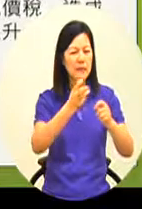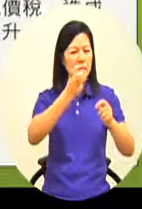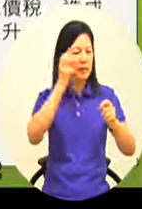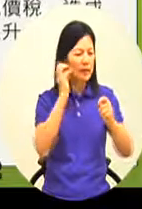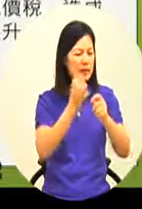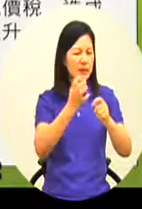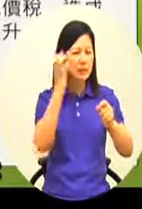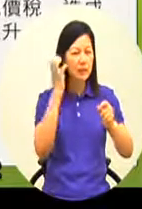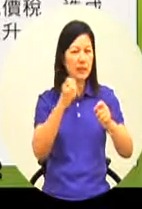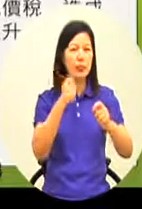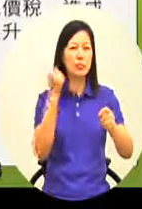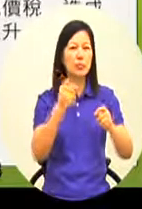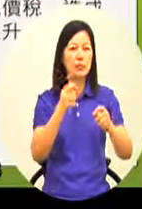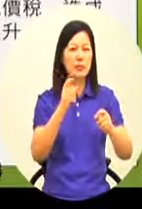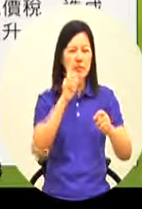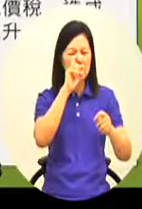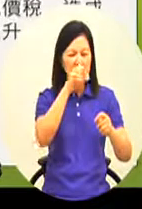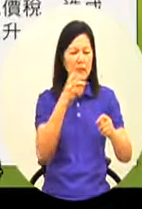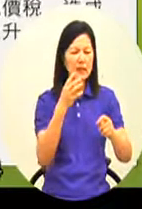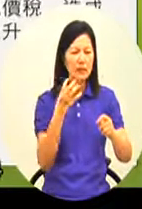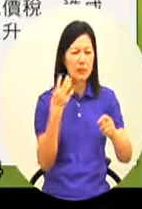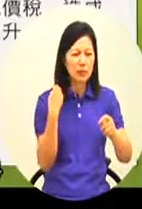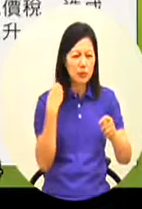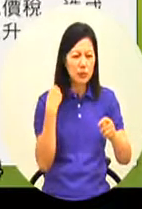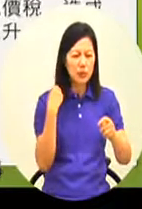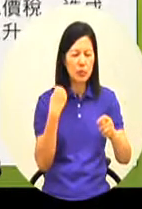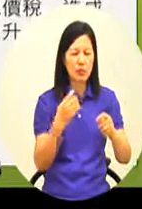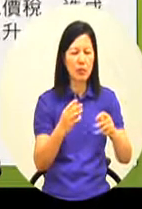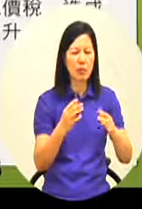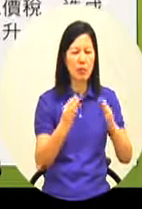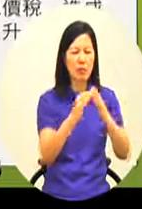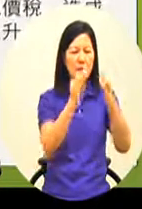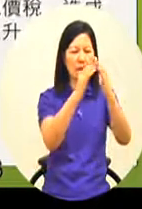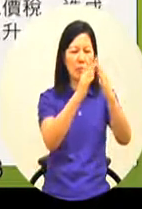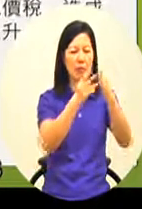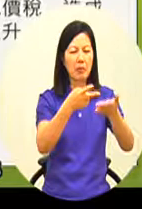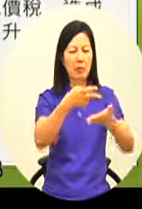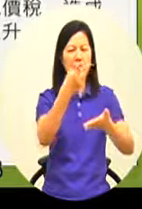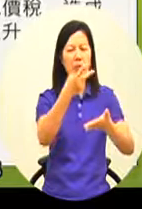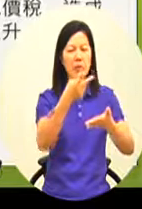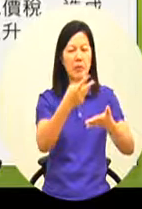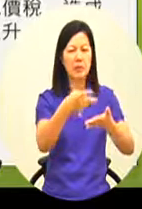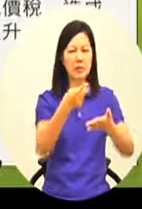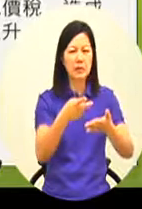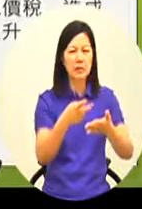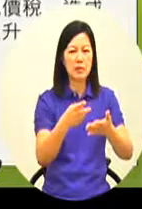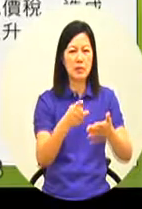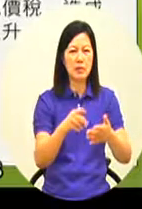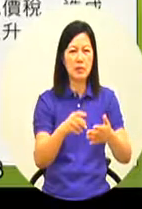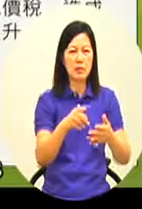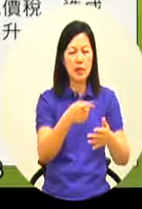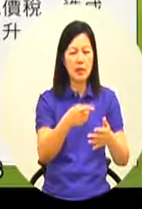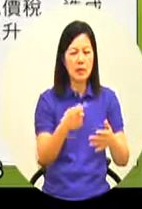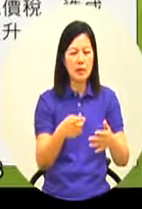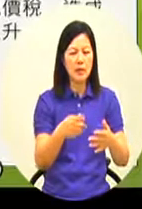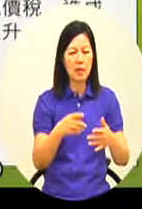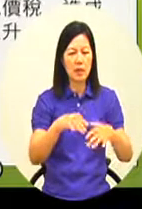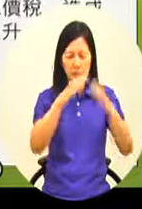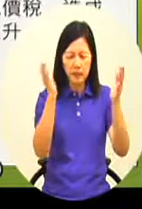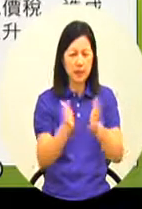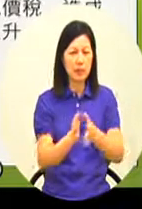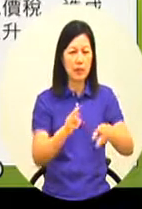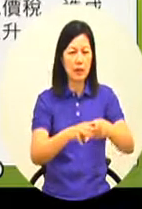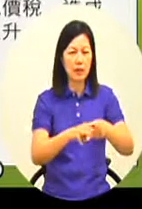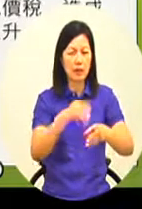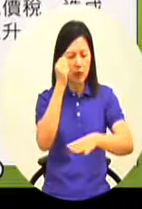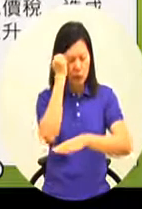30-40年40-50年以上的那种2层楼房子，就是烂烂旧旧的，那是一家全家大小老小在里面安